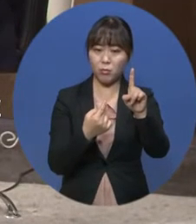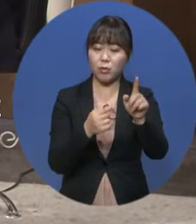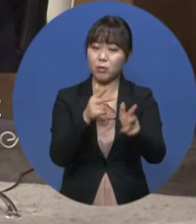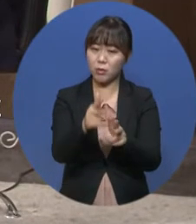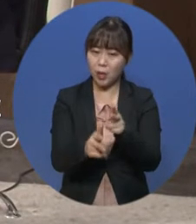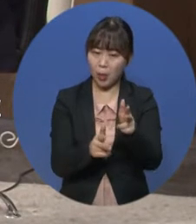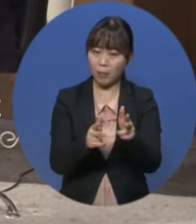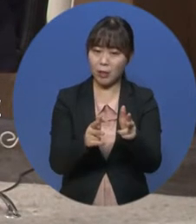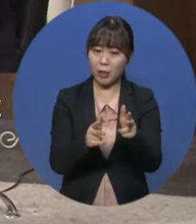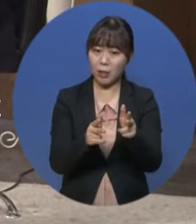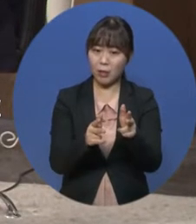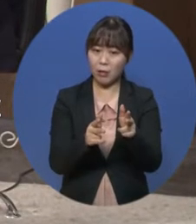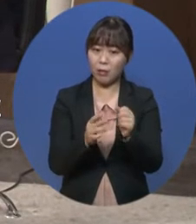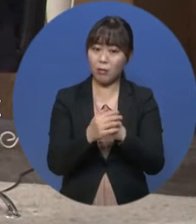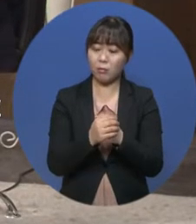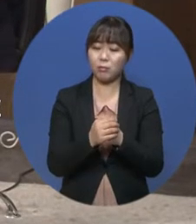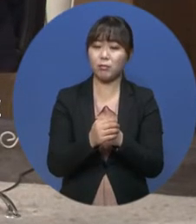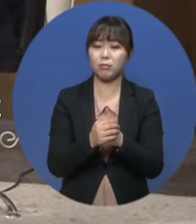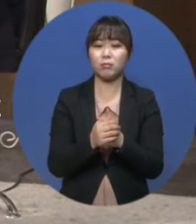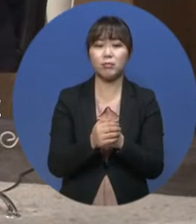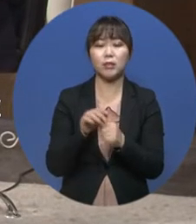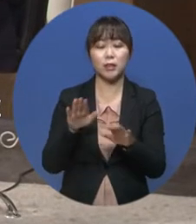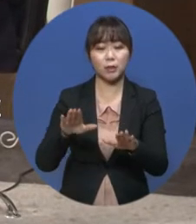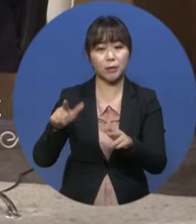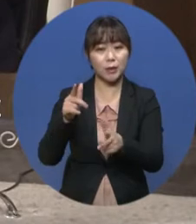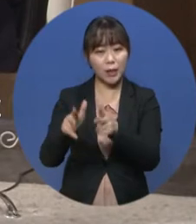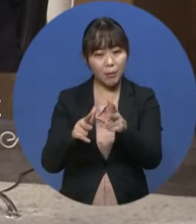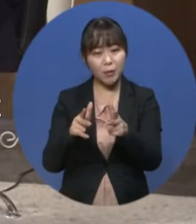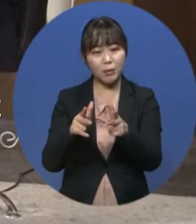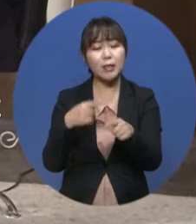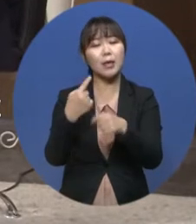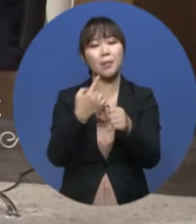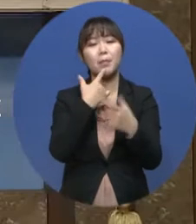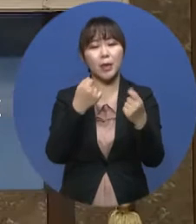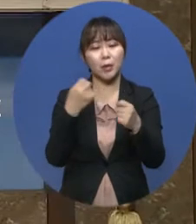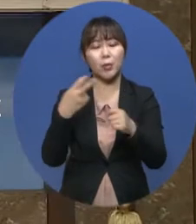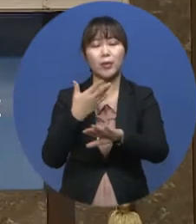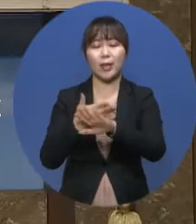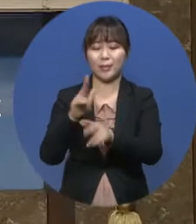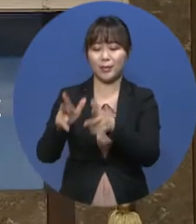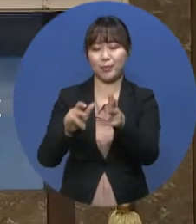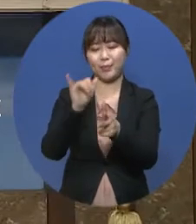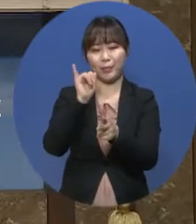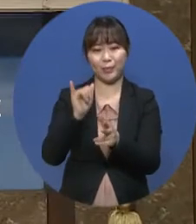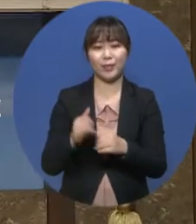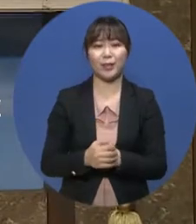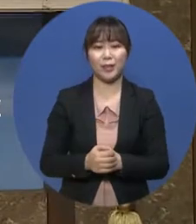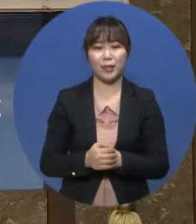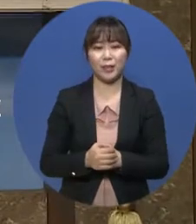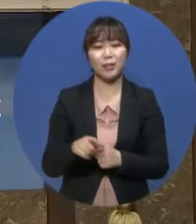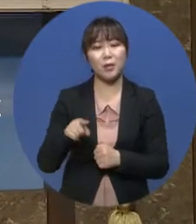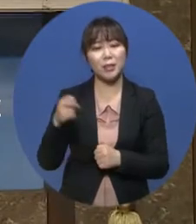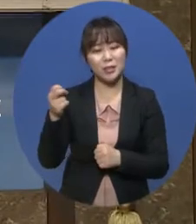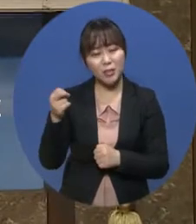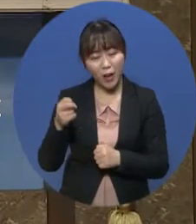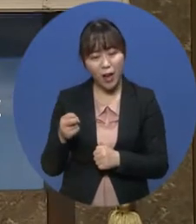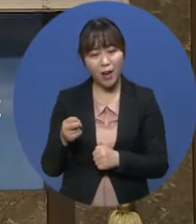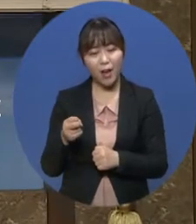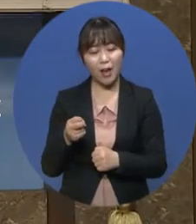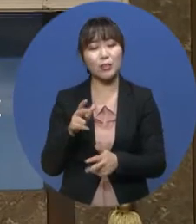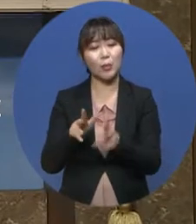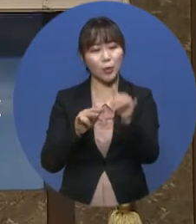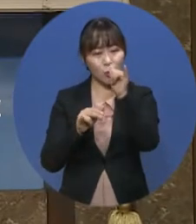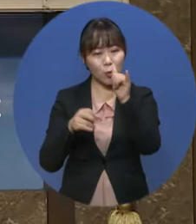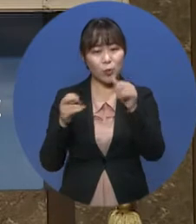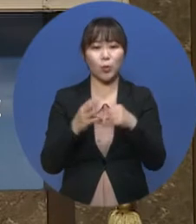사업을 진행 하시는 건가요 어 이제 요 사업은 그렇고 또 다른 사업이 또 있어요 아 그건 이제 수시로 하는 사업도 있고 때